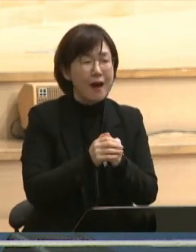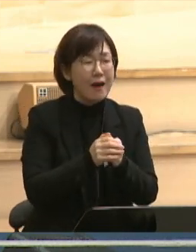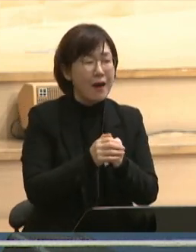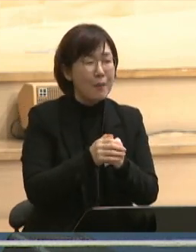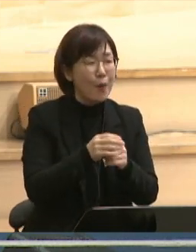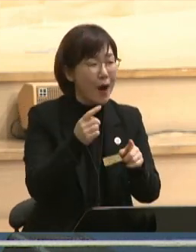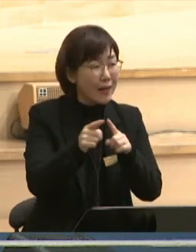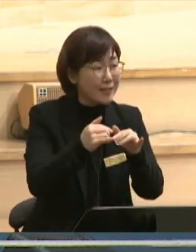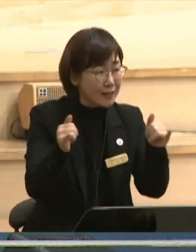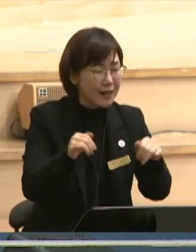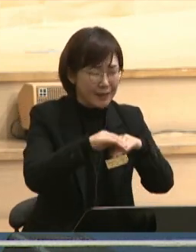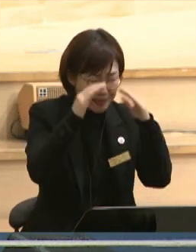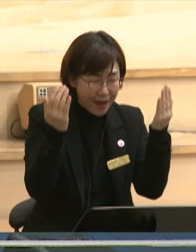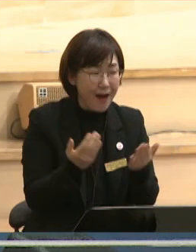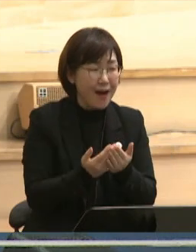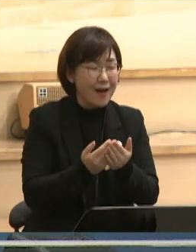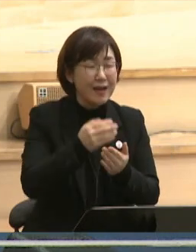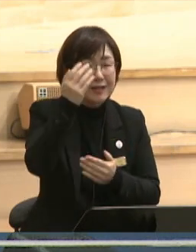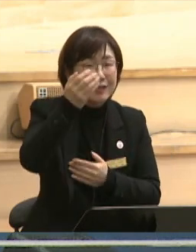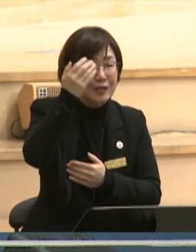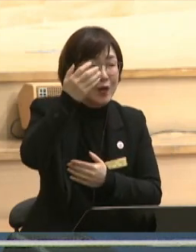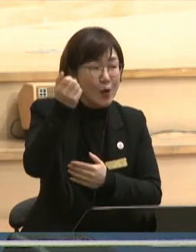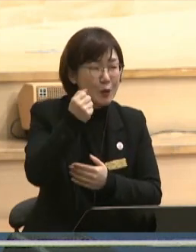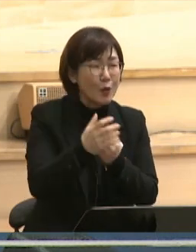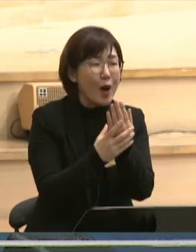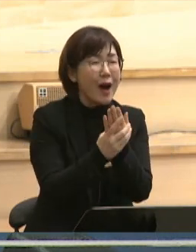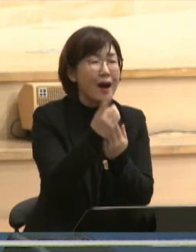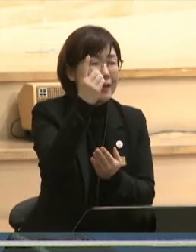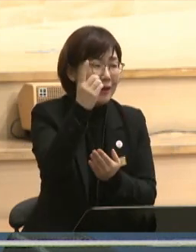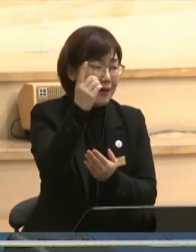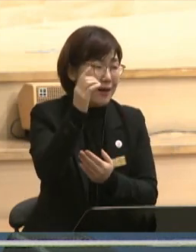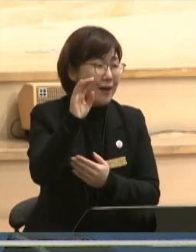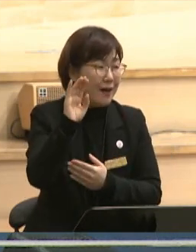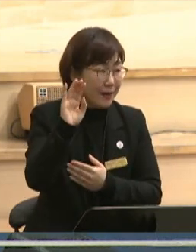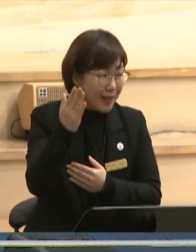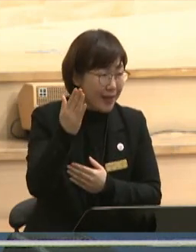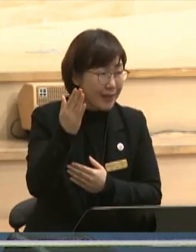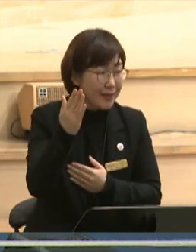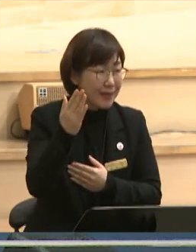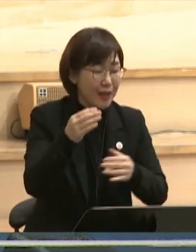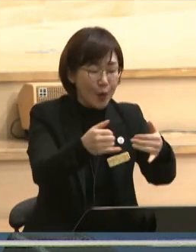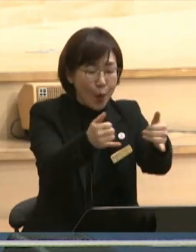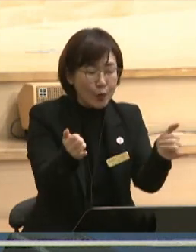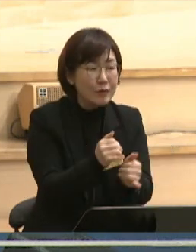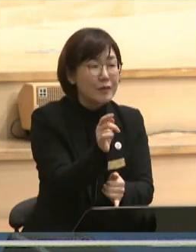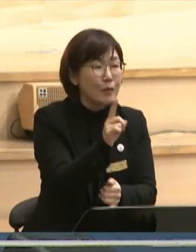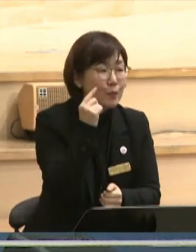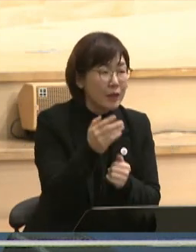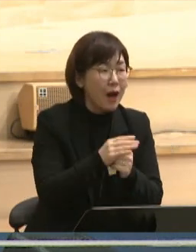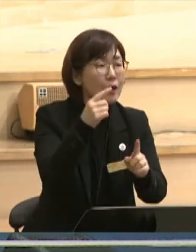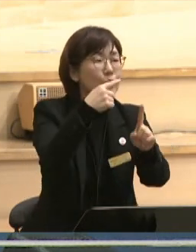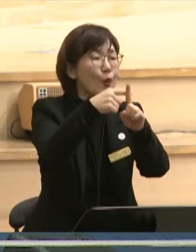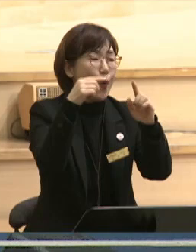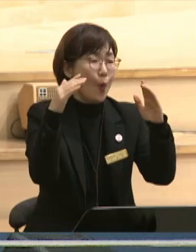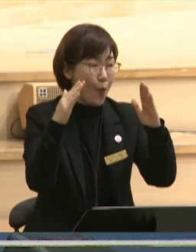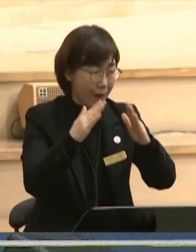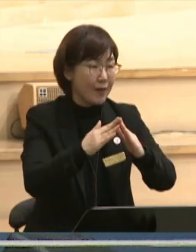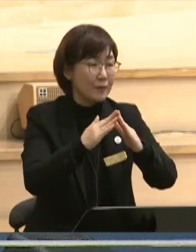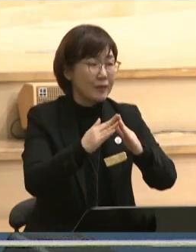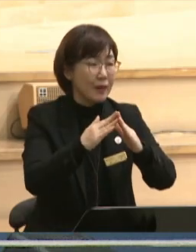한 몸이 된 공동체 그게 뭐냐면 교회입니다 교회 교회는 위대합니다